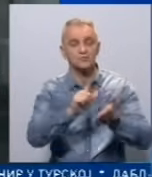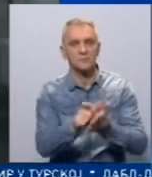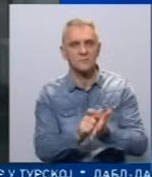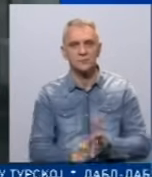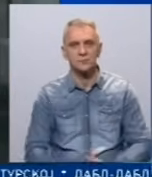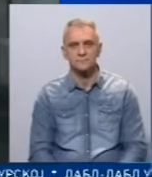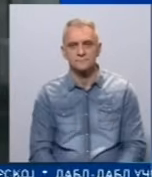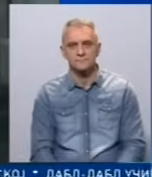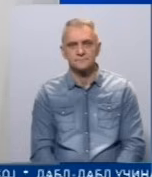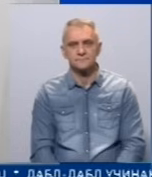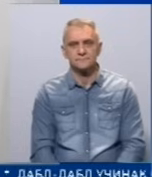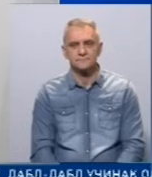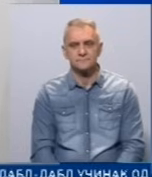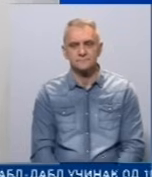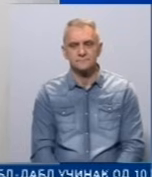periodu.